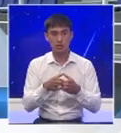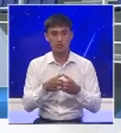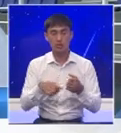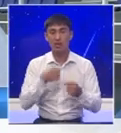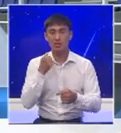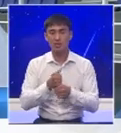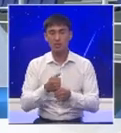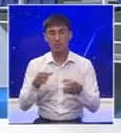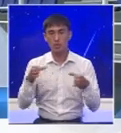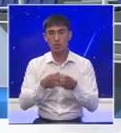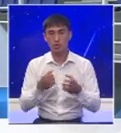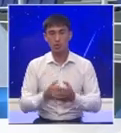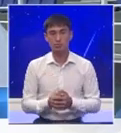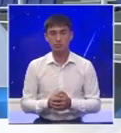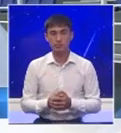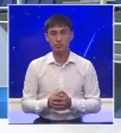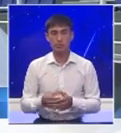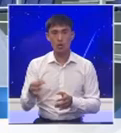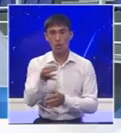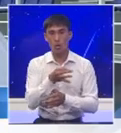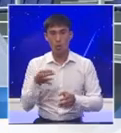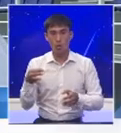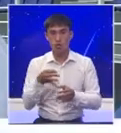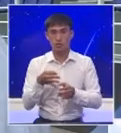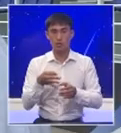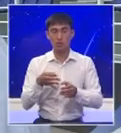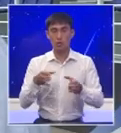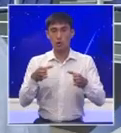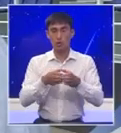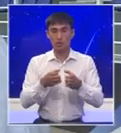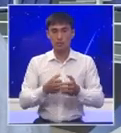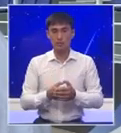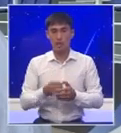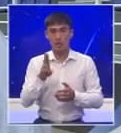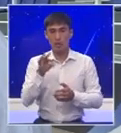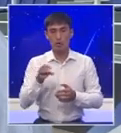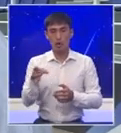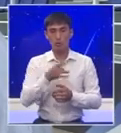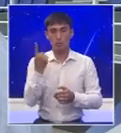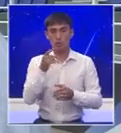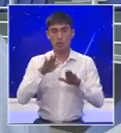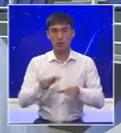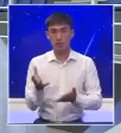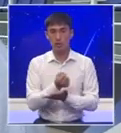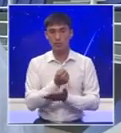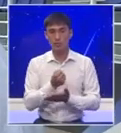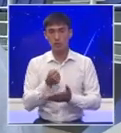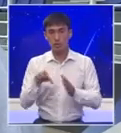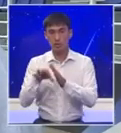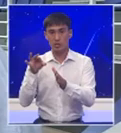негізгі құрамада жаңағы облыстық құрамада Кербұлақ ауданы бірінші орын алды. Жерден